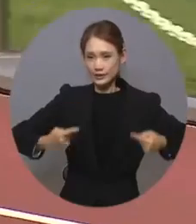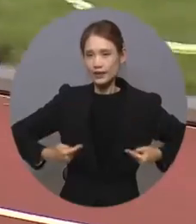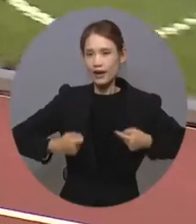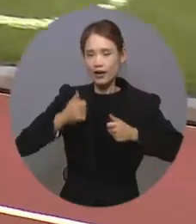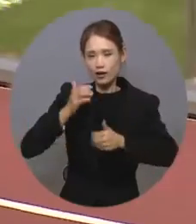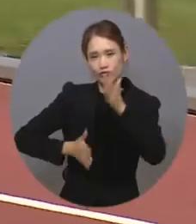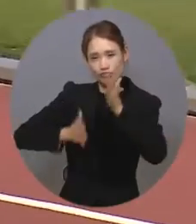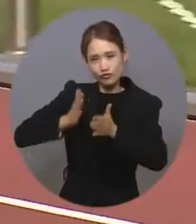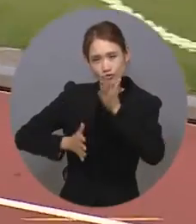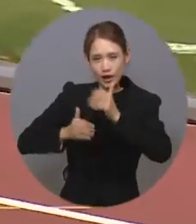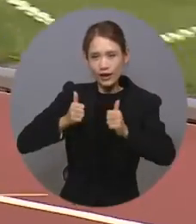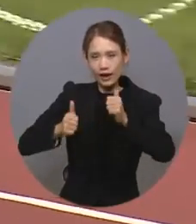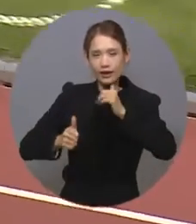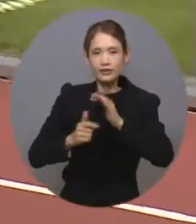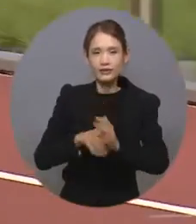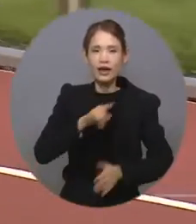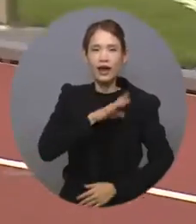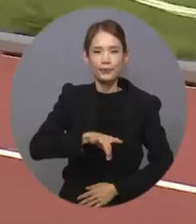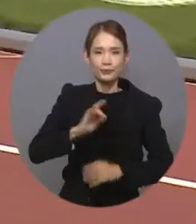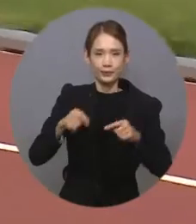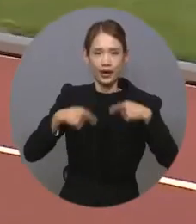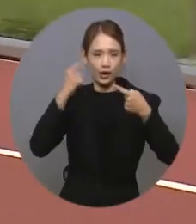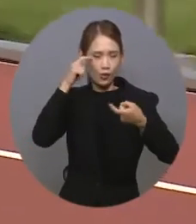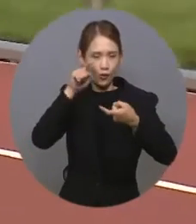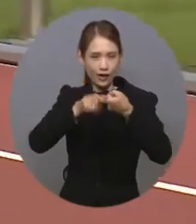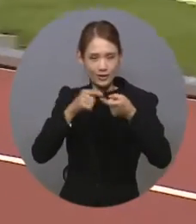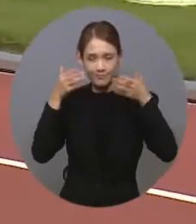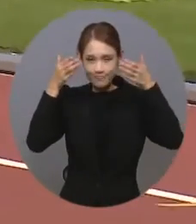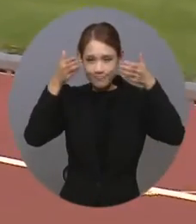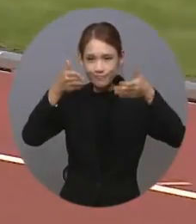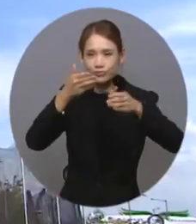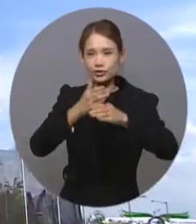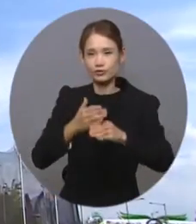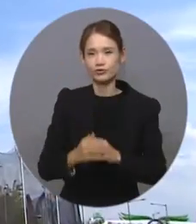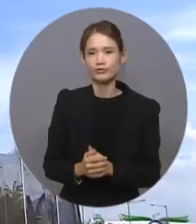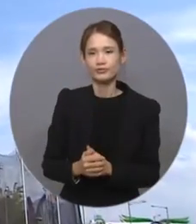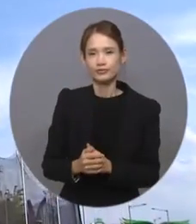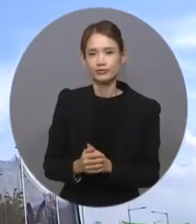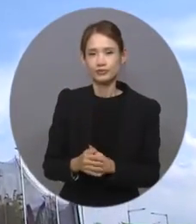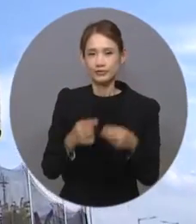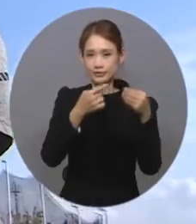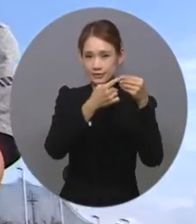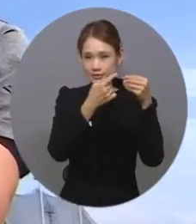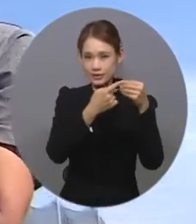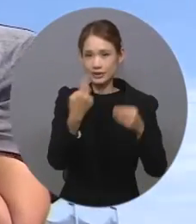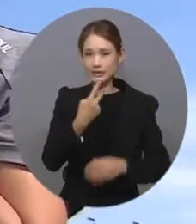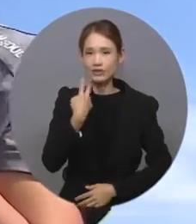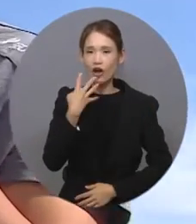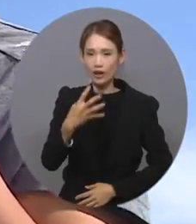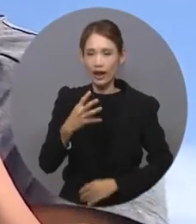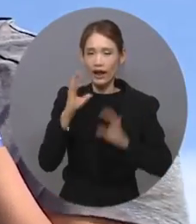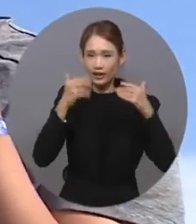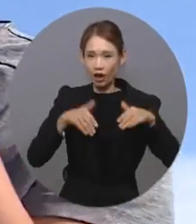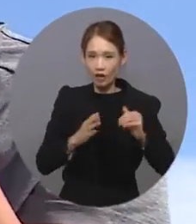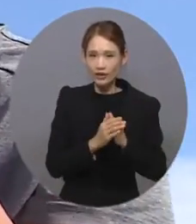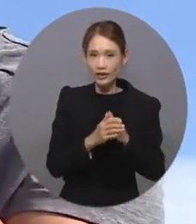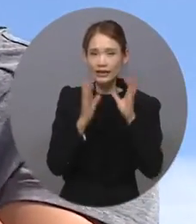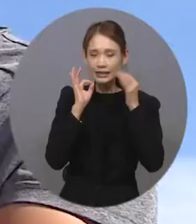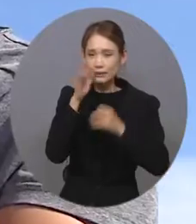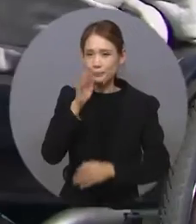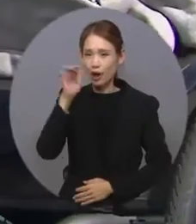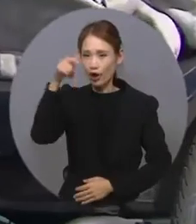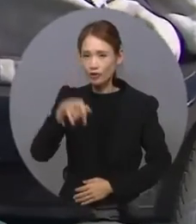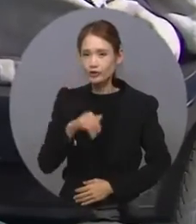첫 출전한다는 점에서 많은 이들의 관심을 받았습니다. 먼저 2004년생인 김병훈 선수는